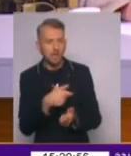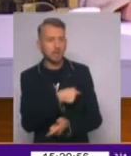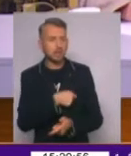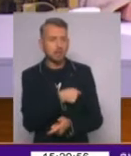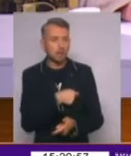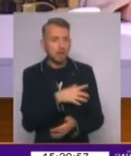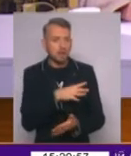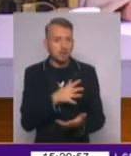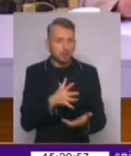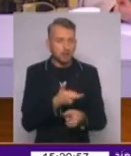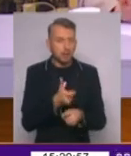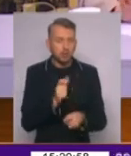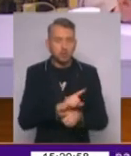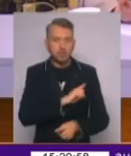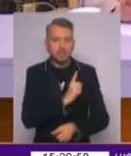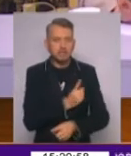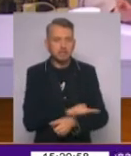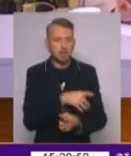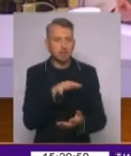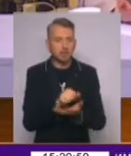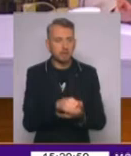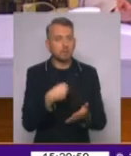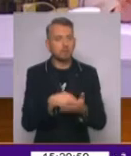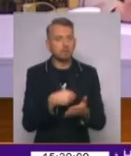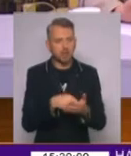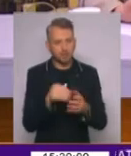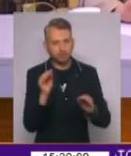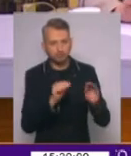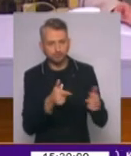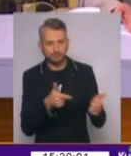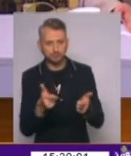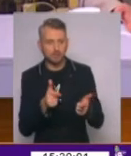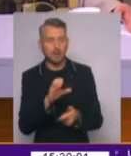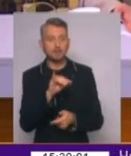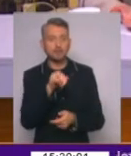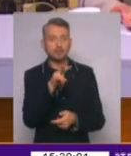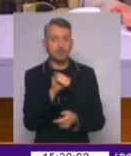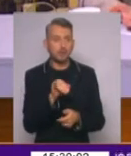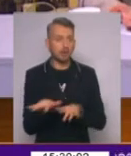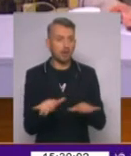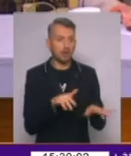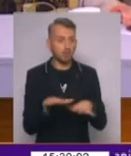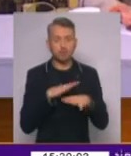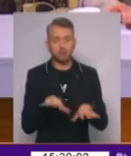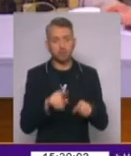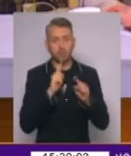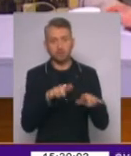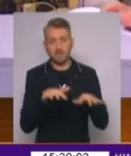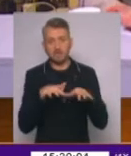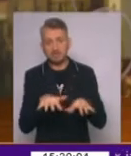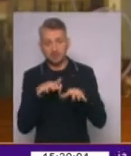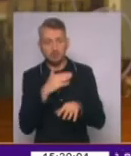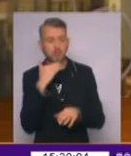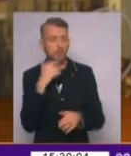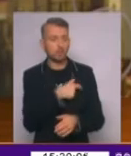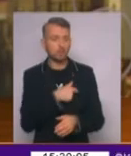ну, дуже сильно зайняті бюджетним процесом. Так, а просто в січні канікули, не було пленарних засідань, багато